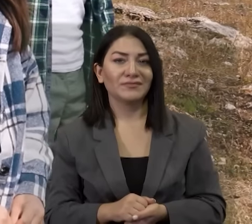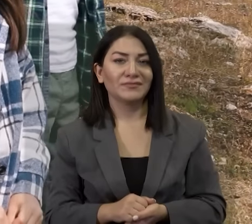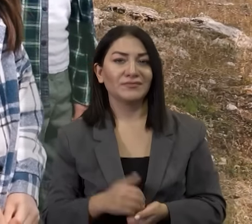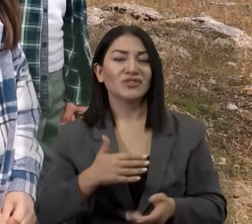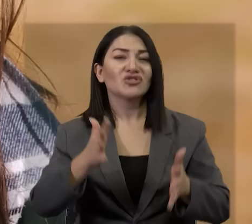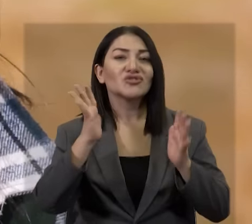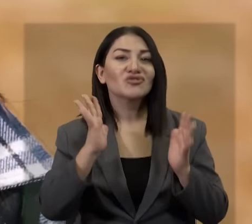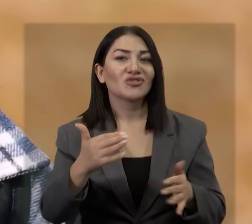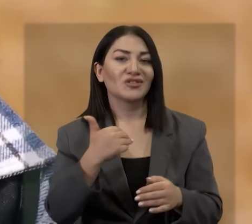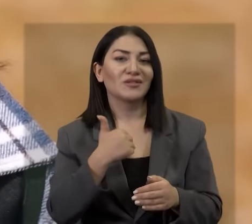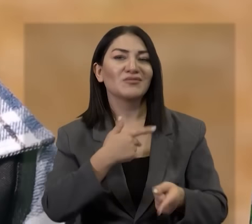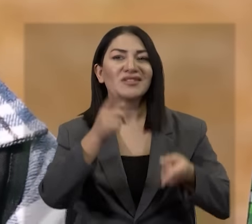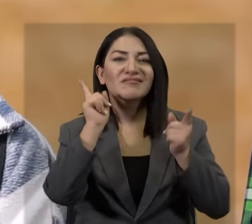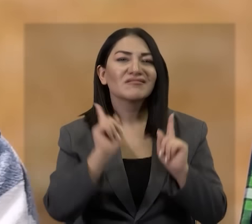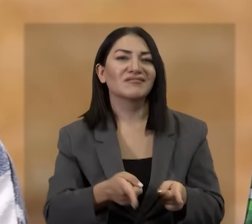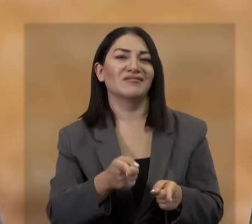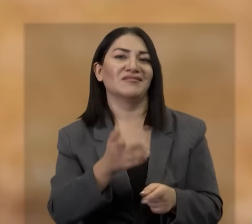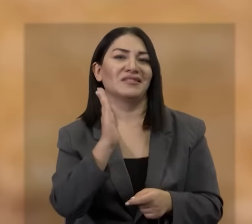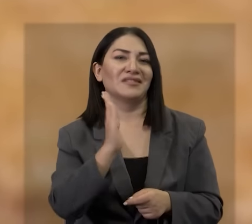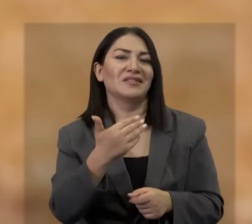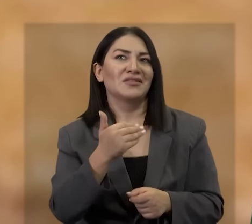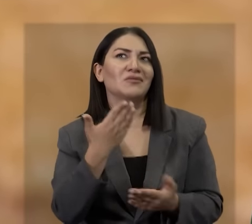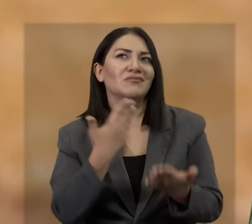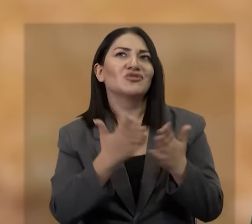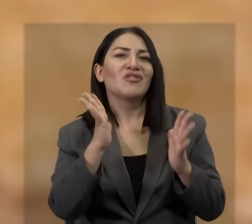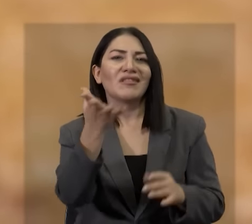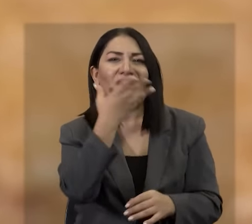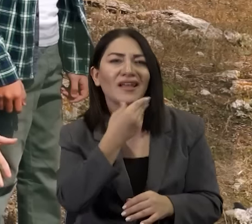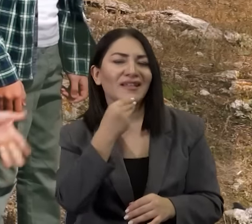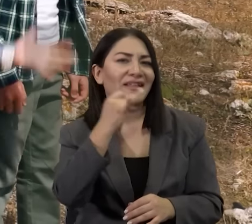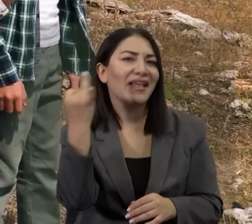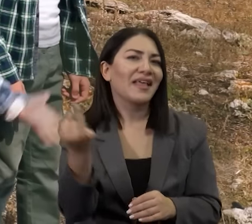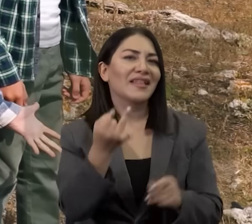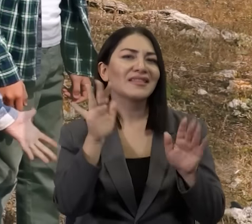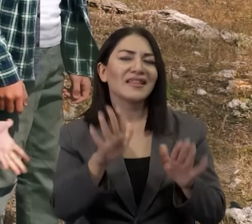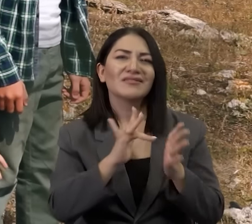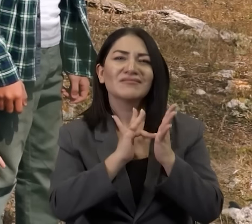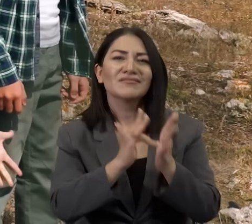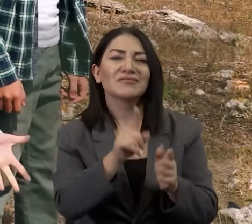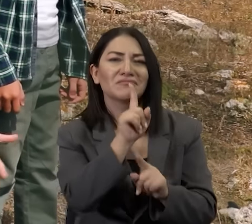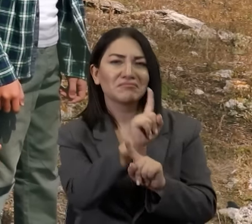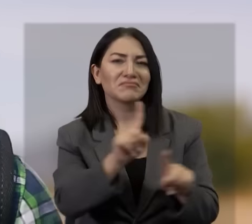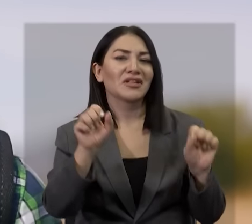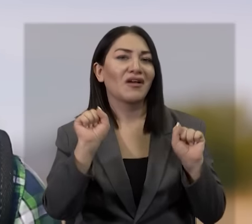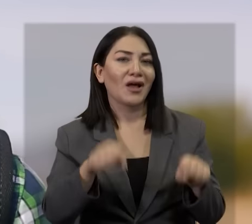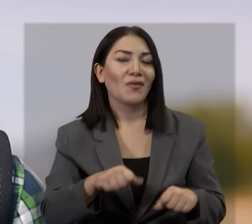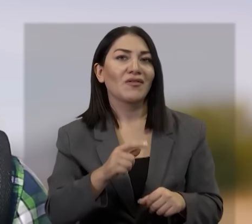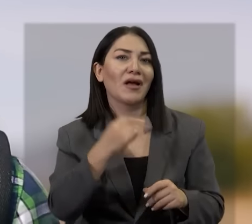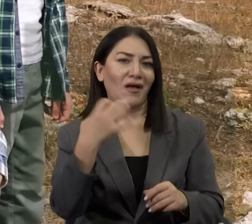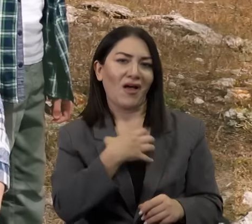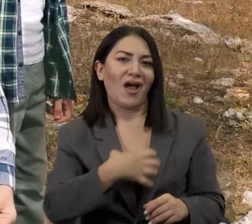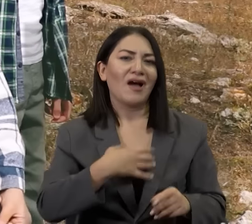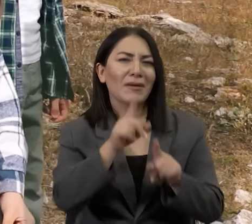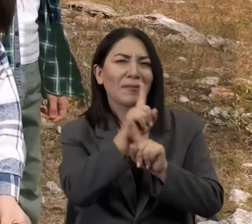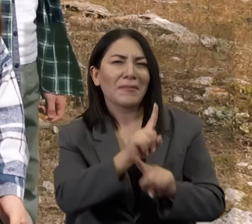կա։ Երեխեք, ես շատ եմ ուզում ես ամեն ինչը իրական լինի։ Պատկերացնենք ինչքան գեղեցիկ ու հետաքրքիր վայրերում կլինենք։